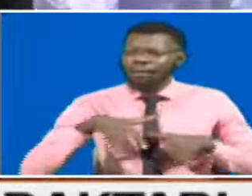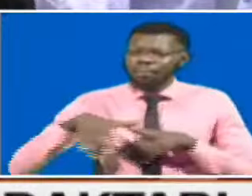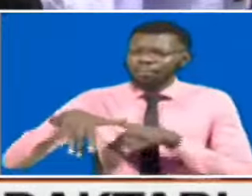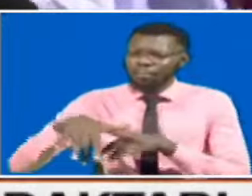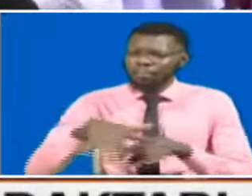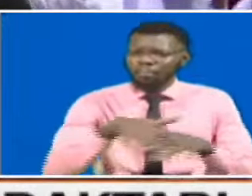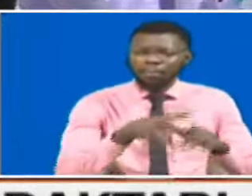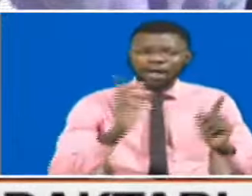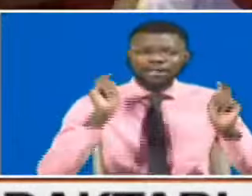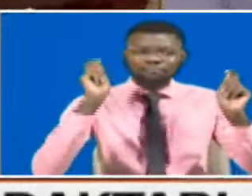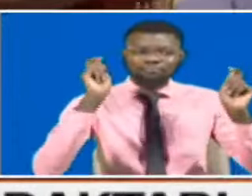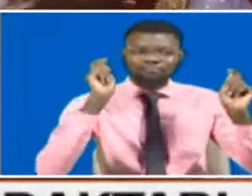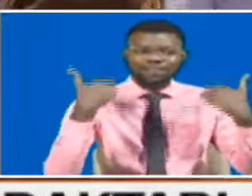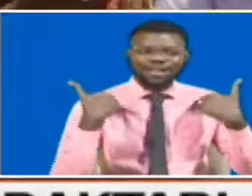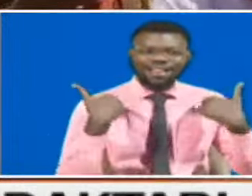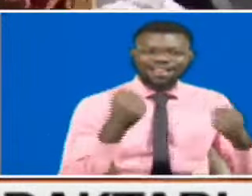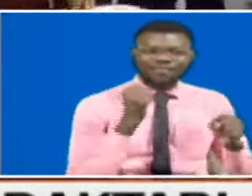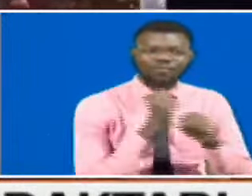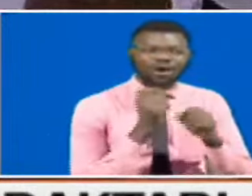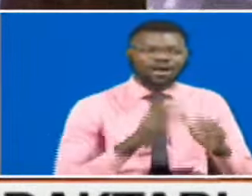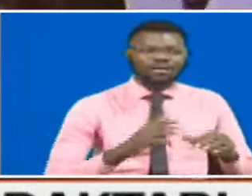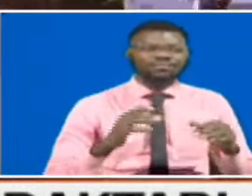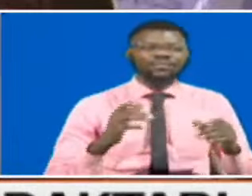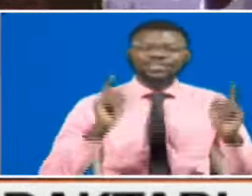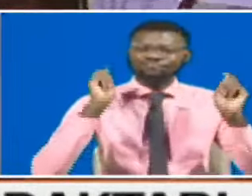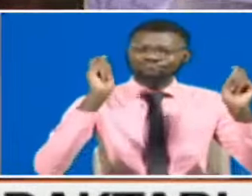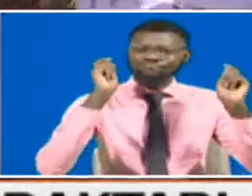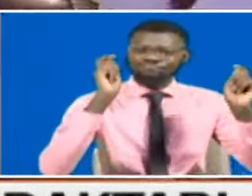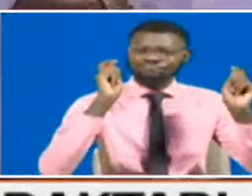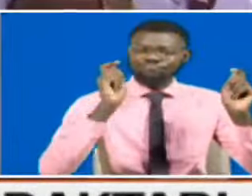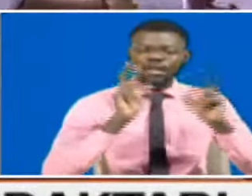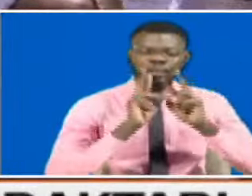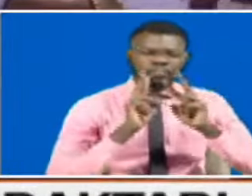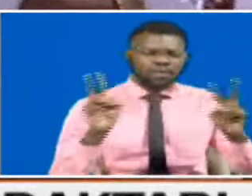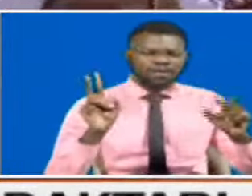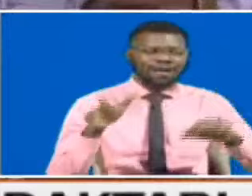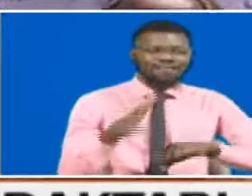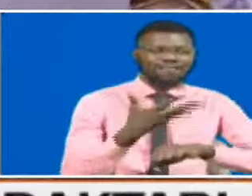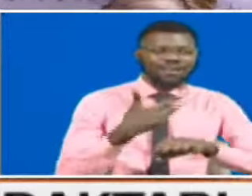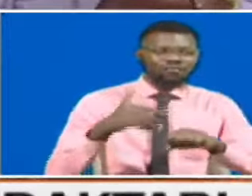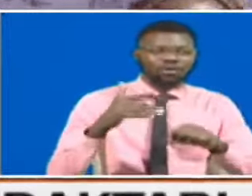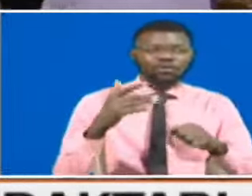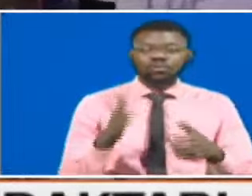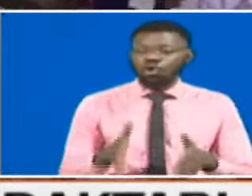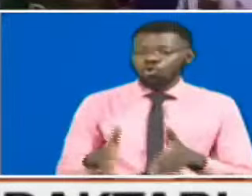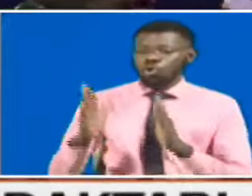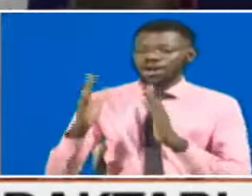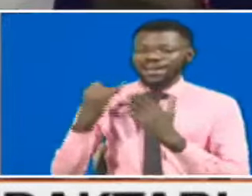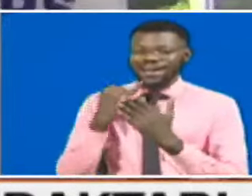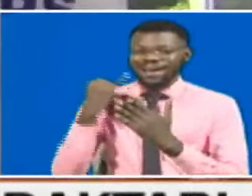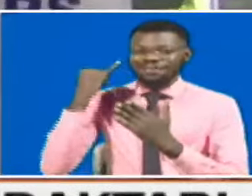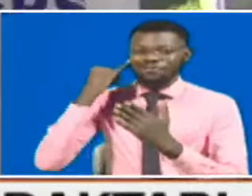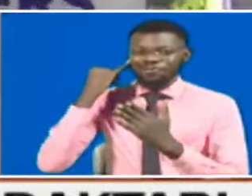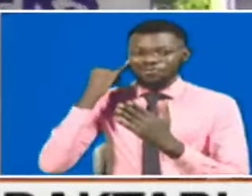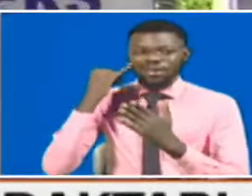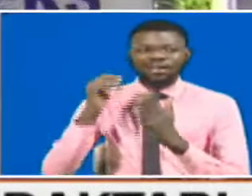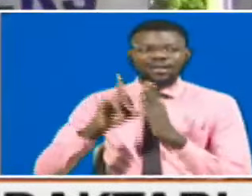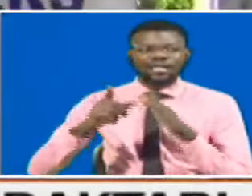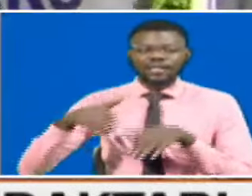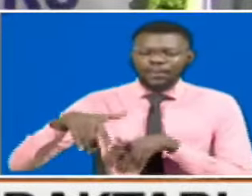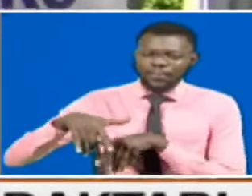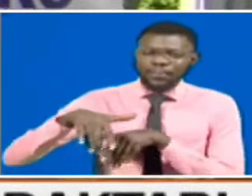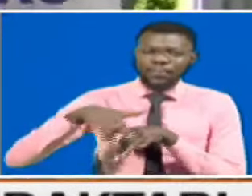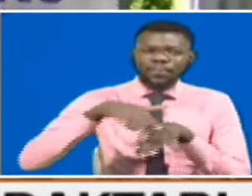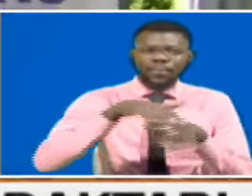Maafisa hao wa afya walifanya maandamano ya amani kwa saa tano kwenye barabara za jiji la Nakuru kabla ya kuelekea kwenye ofisi ya